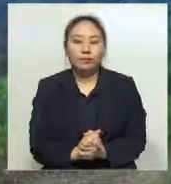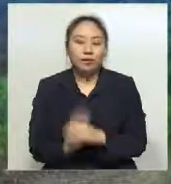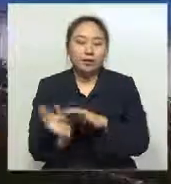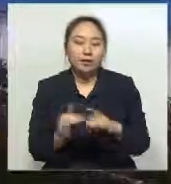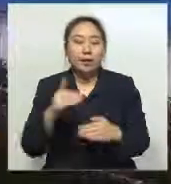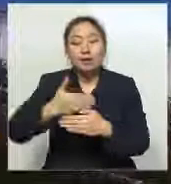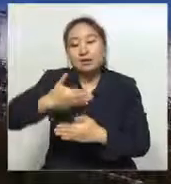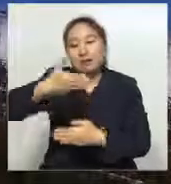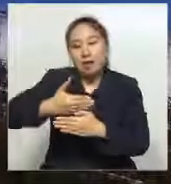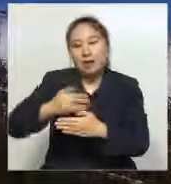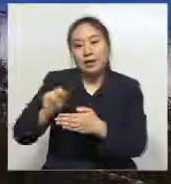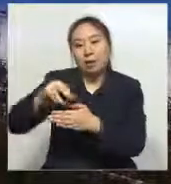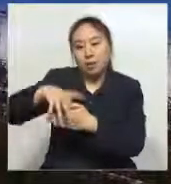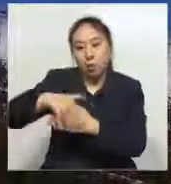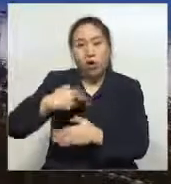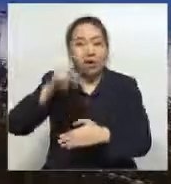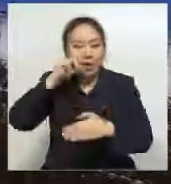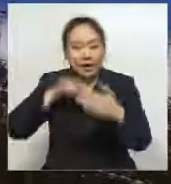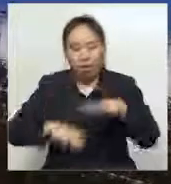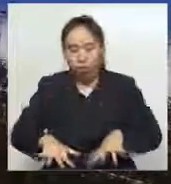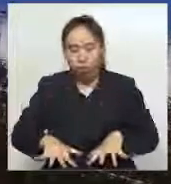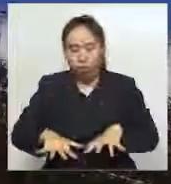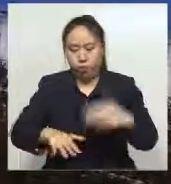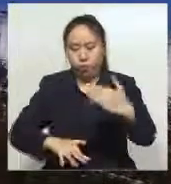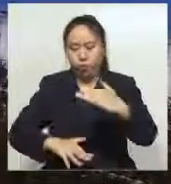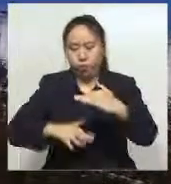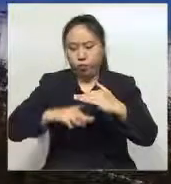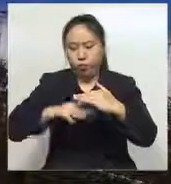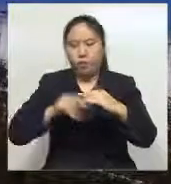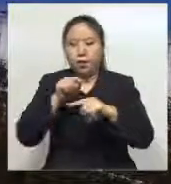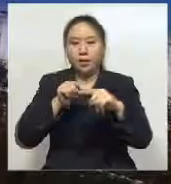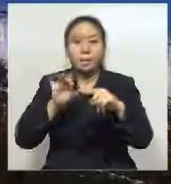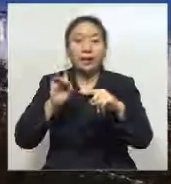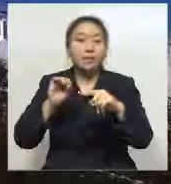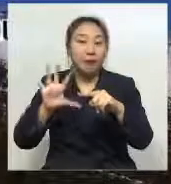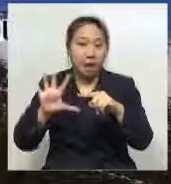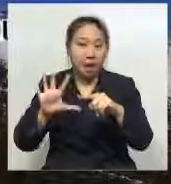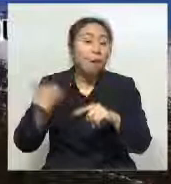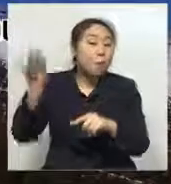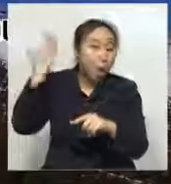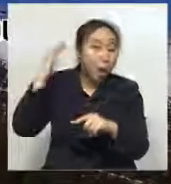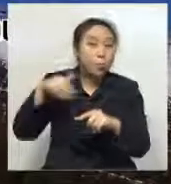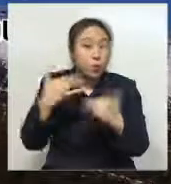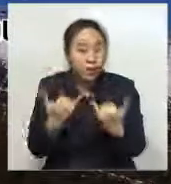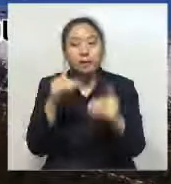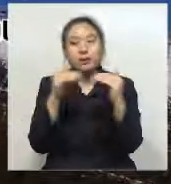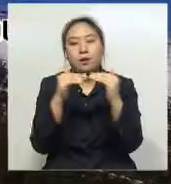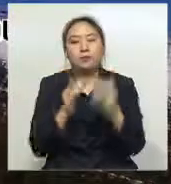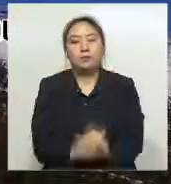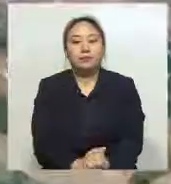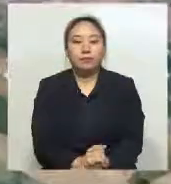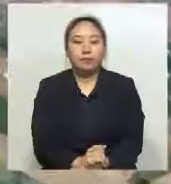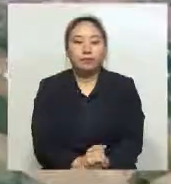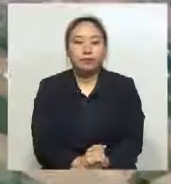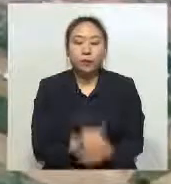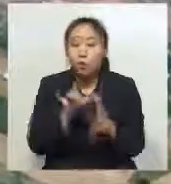การชนค่ะปริมาณน้ำอยู่ที่ร้อยละ85ของความจุระดับน้ำยังคงเท่ากับเมื่อวานนี้เช่นเดียวกันปิ